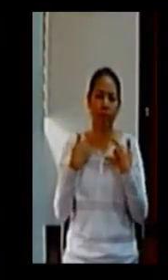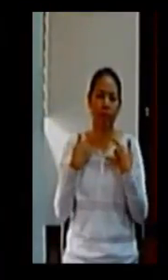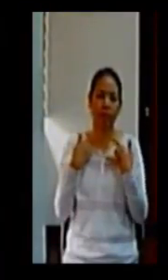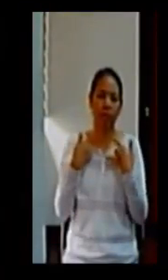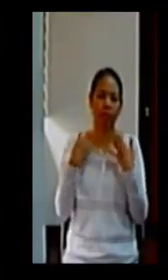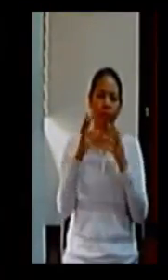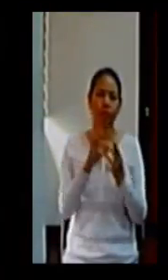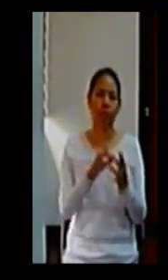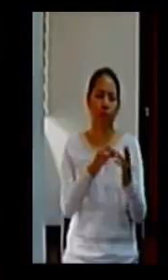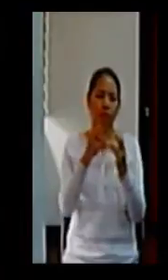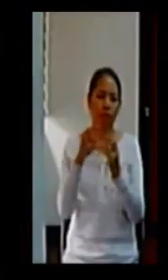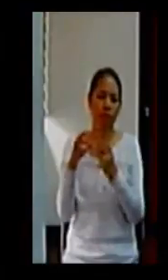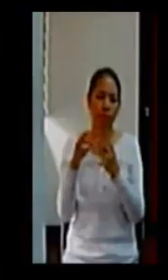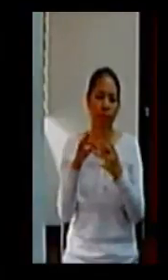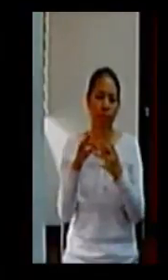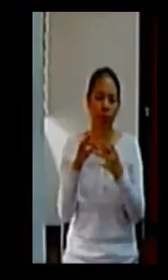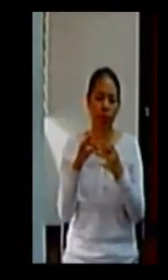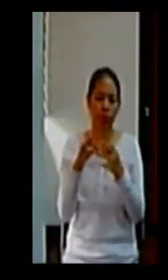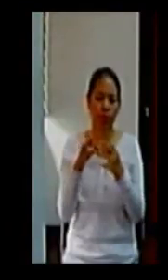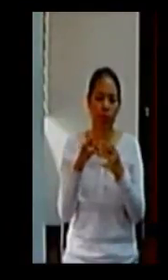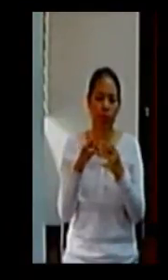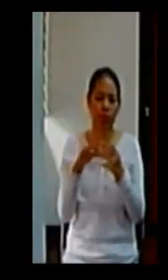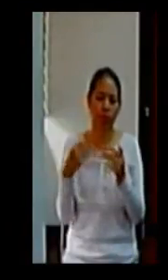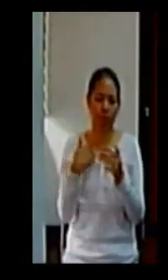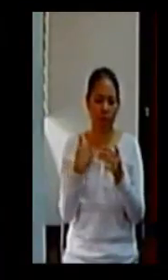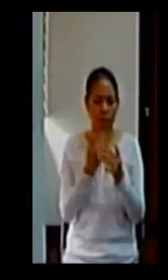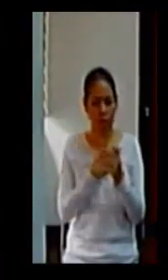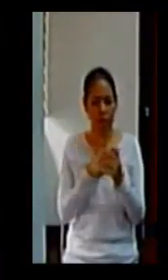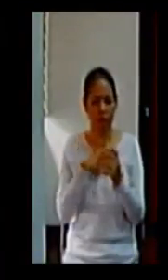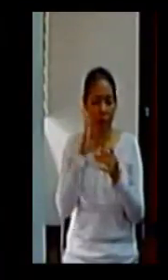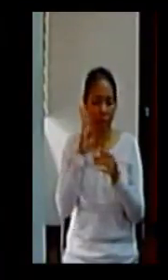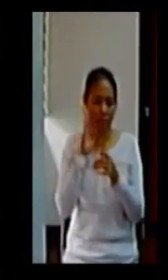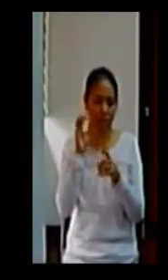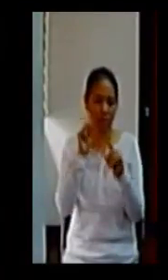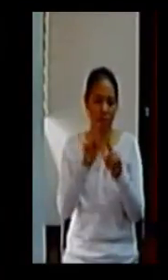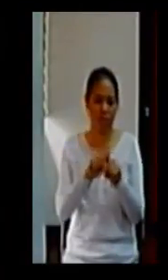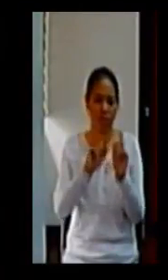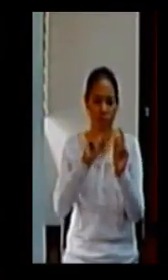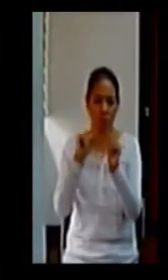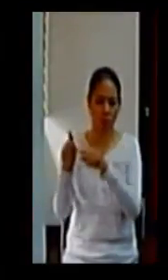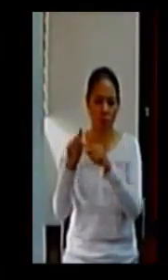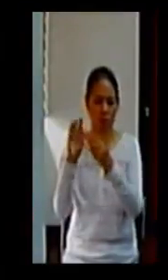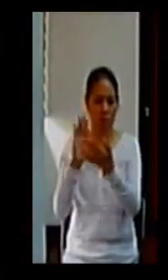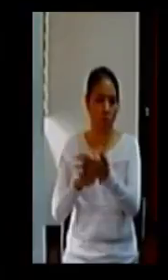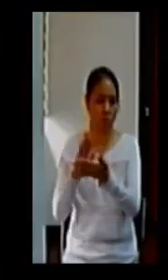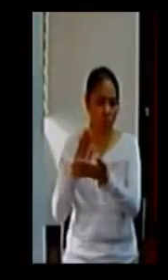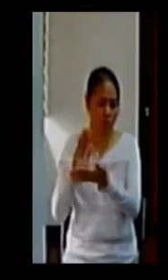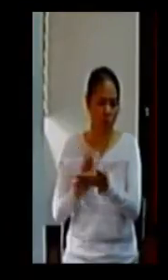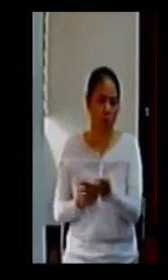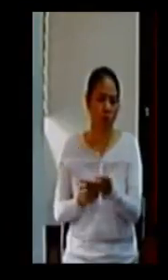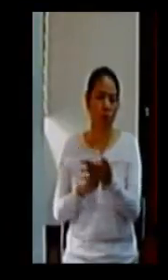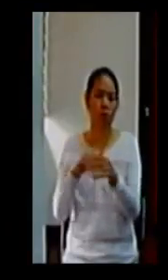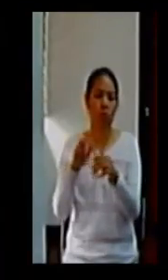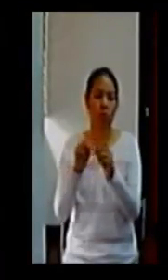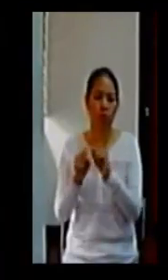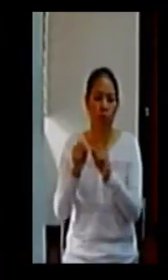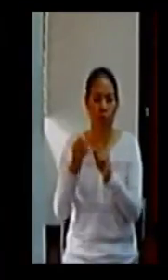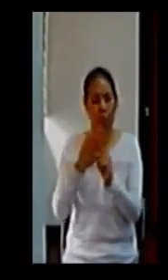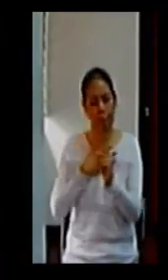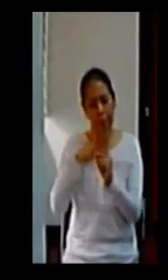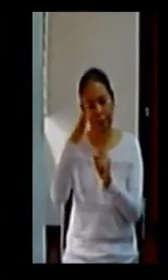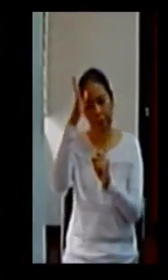lalo na nga po at nag-aaral po kaming magkakapatid, kaya nag-desisyon po ang aking ama